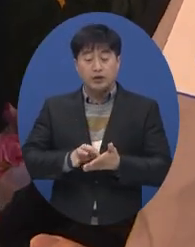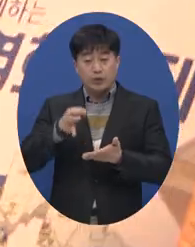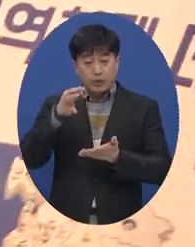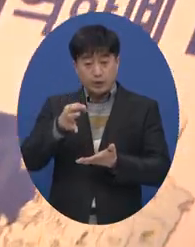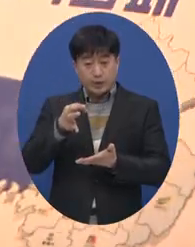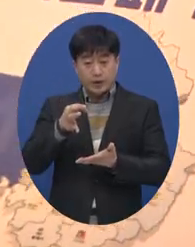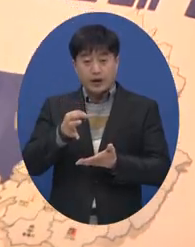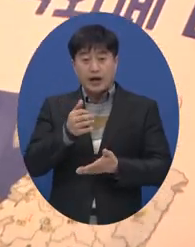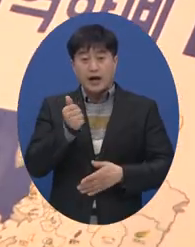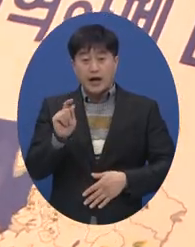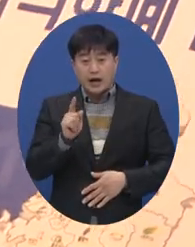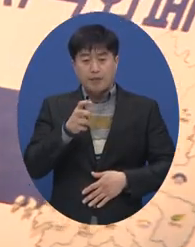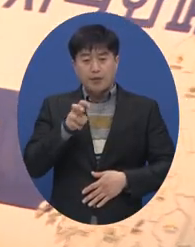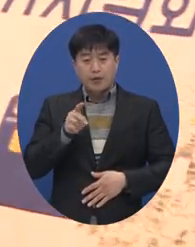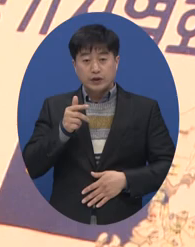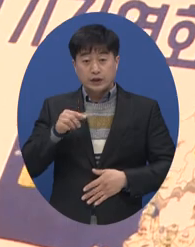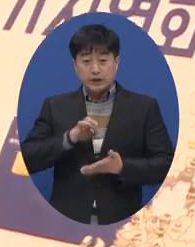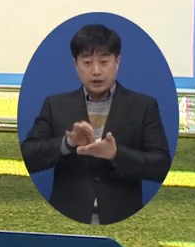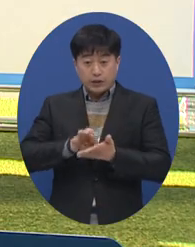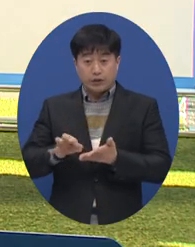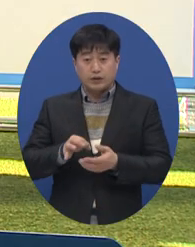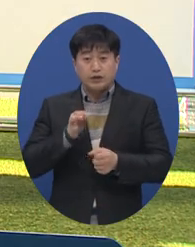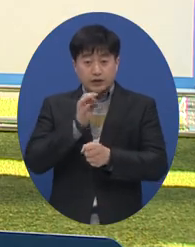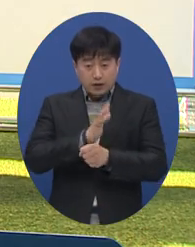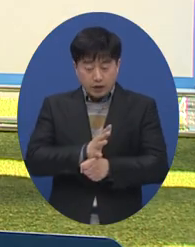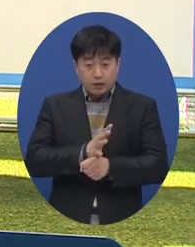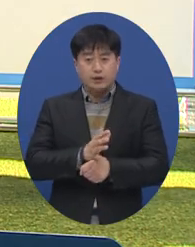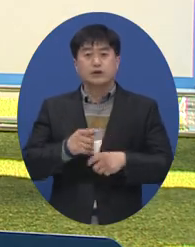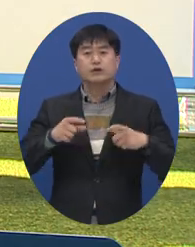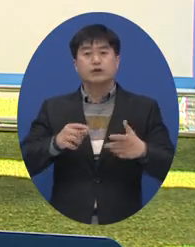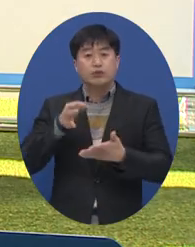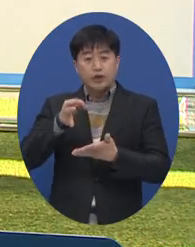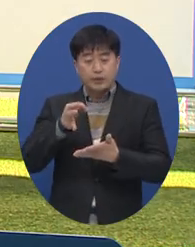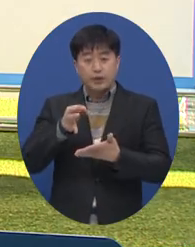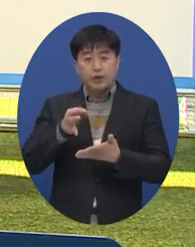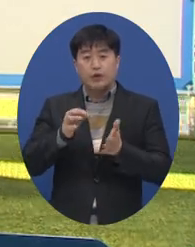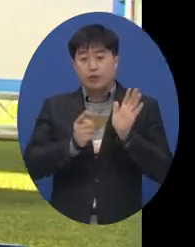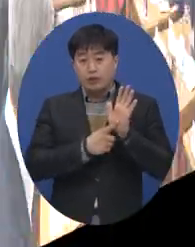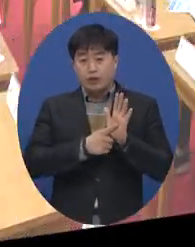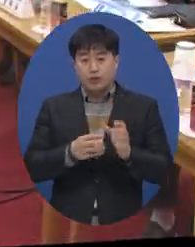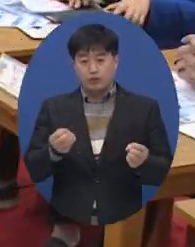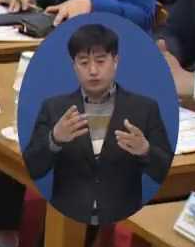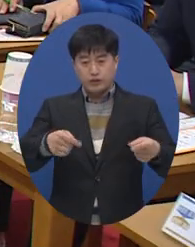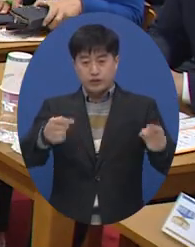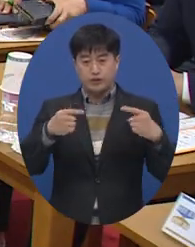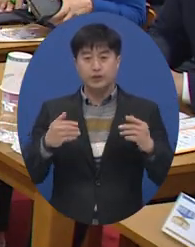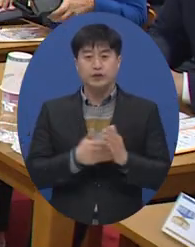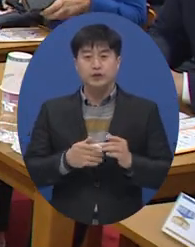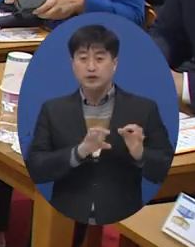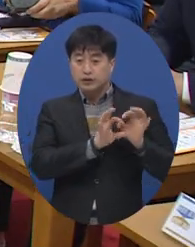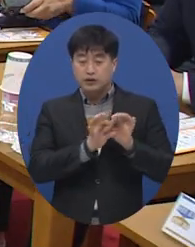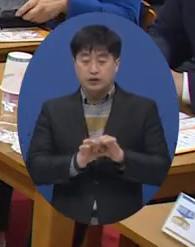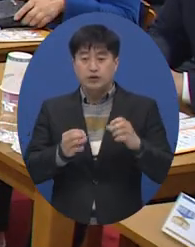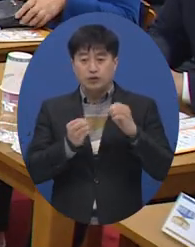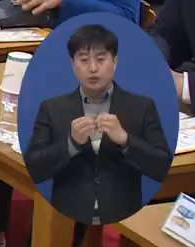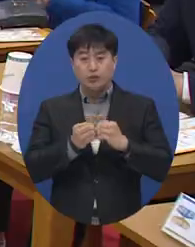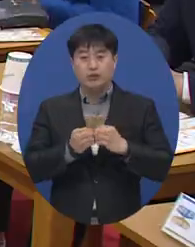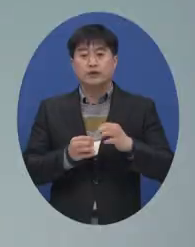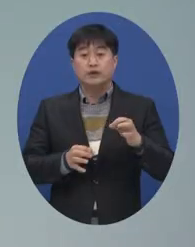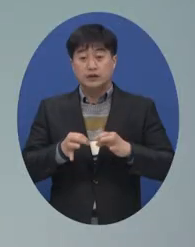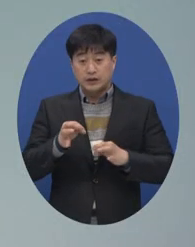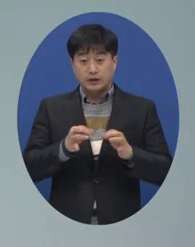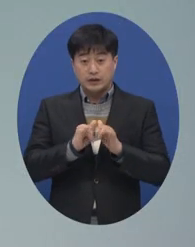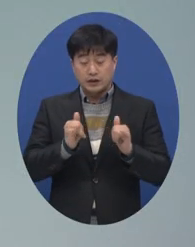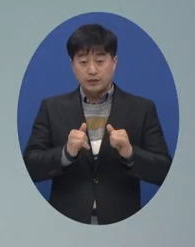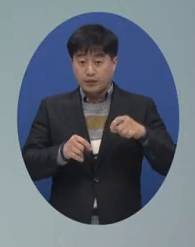화폐인 하머니를 이용해 장을 보고 지역 화폐를 홍보하는 이벤트도 함께했습니다. 이어진 전통시장 상인들과